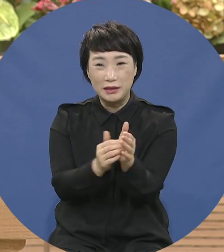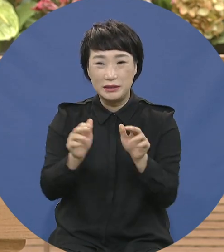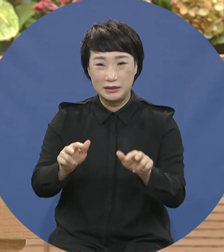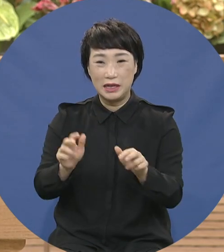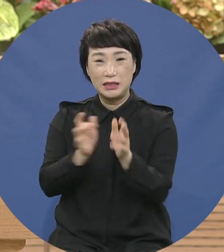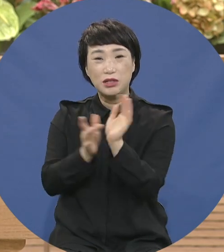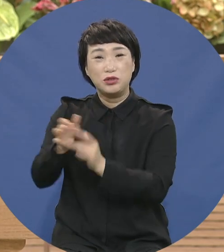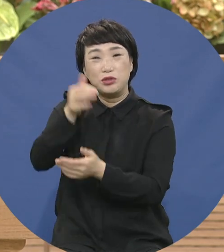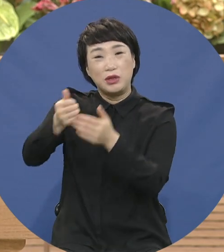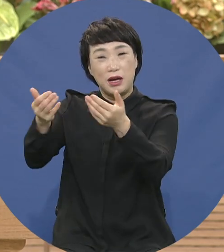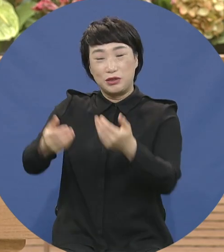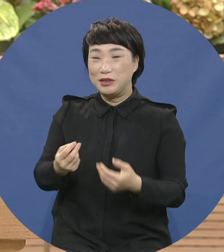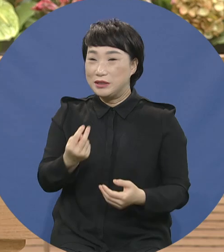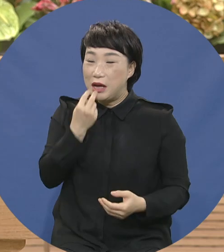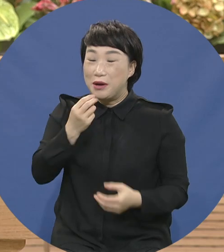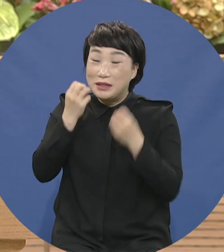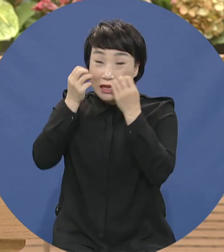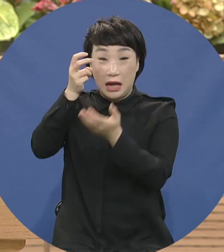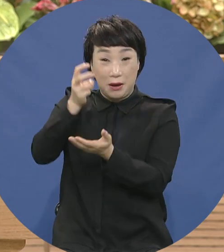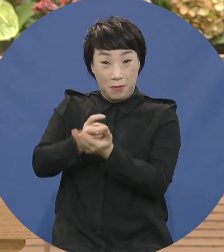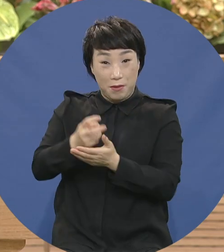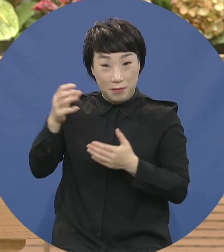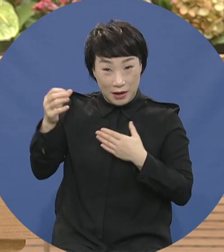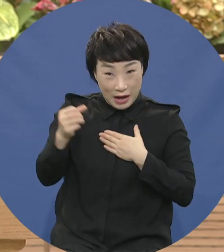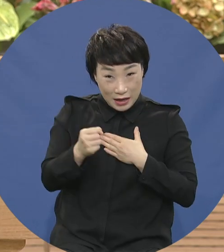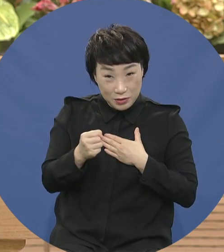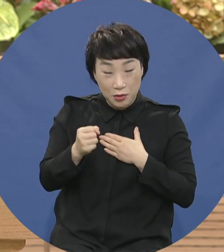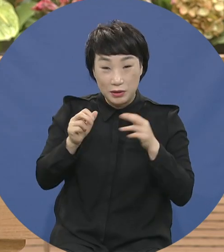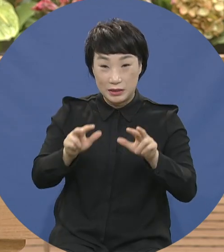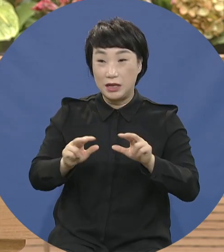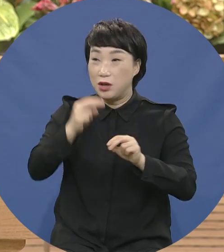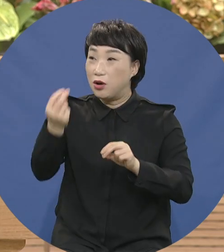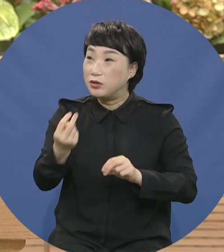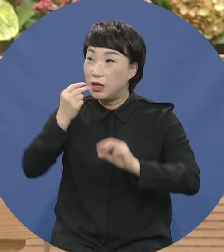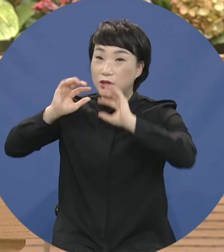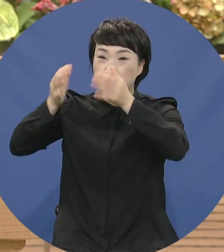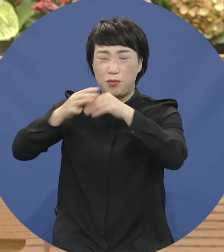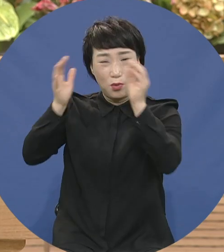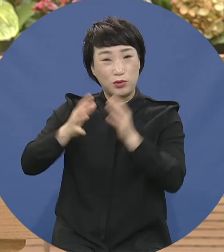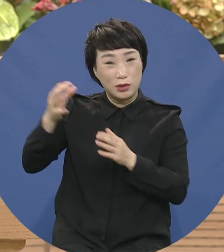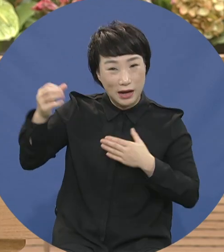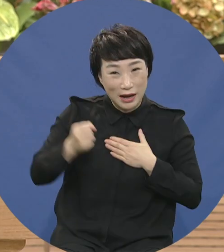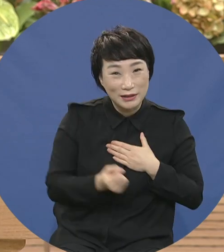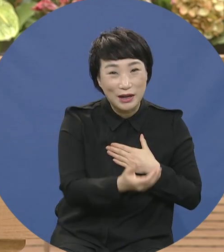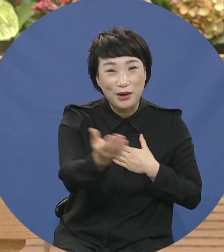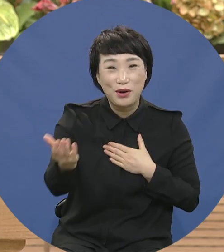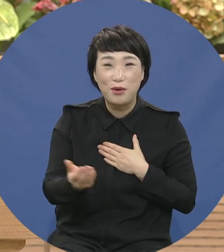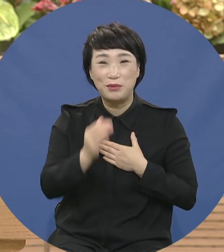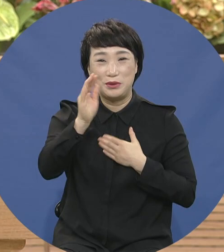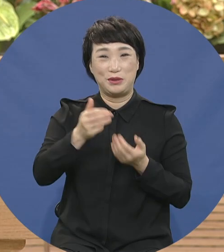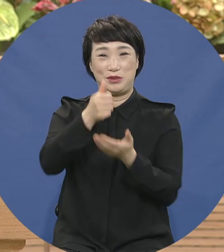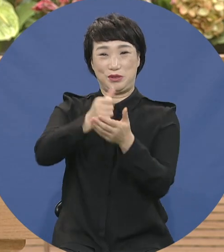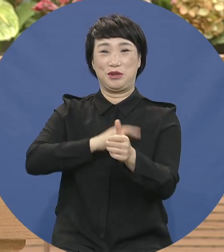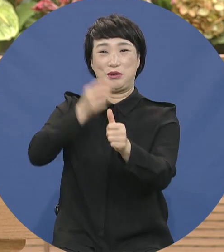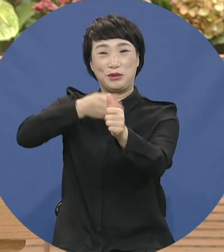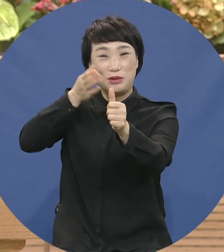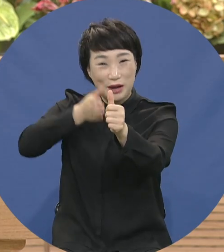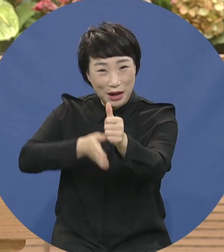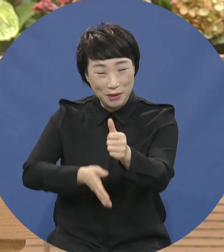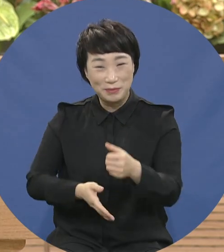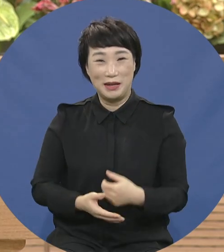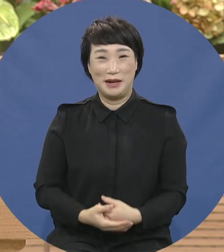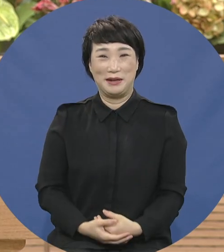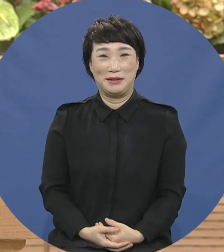예수 그리스도가 주신 생명의 세법으로 영생과 천국을 소유하는 여러분 되기를 주님의 이름으로